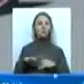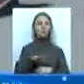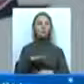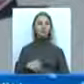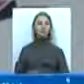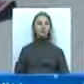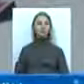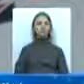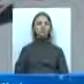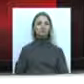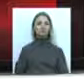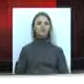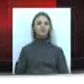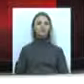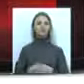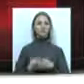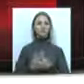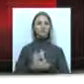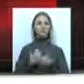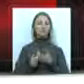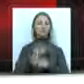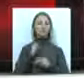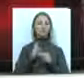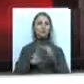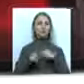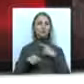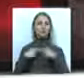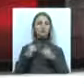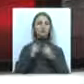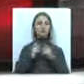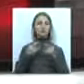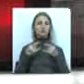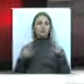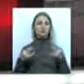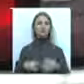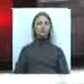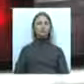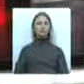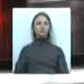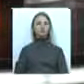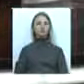Көкше ақпарат. Әзірге осы, келесі кездескенше күн жақсы.